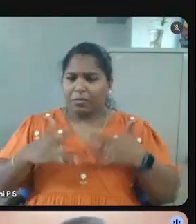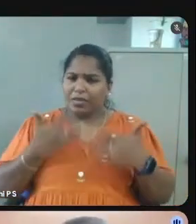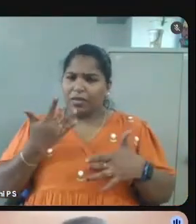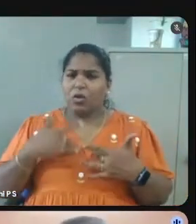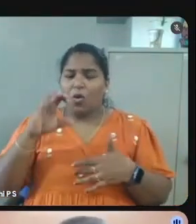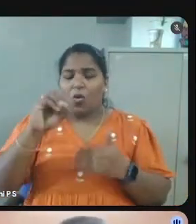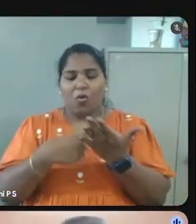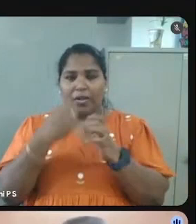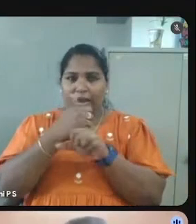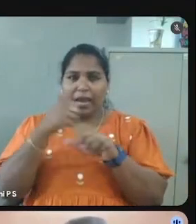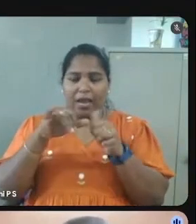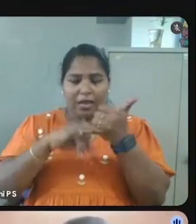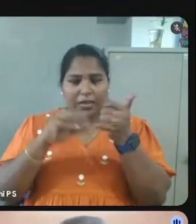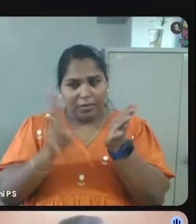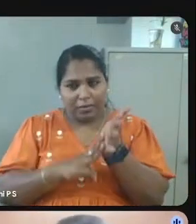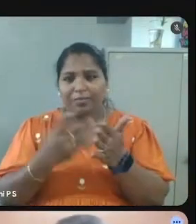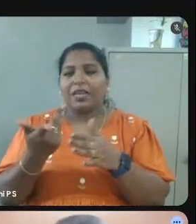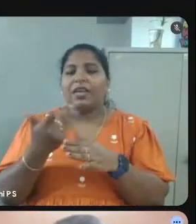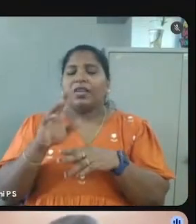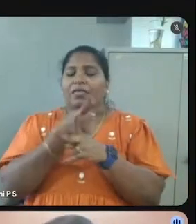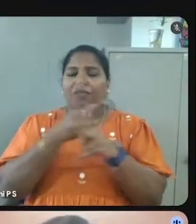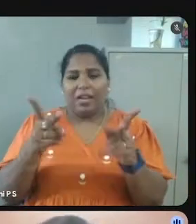ഓർഗസം സ്റ്റേജ്, പിന്നെ റിസൊല്യൂഷൻ സ്റ്റേജിന് വരുമ്പോ